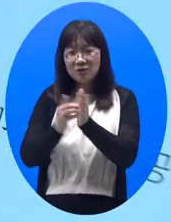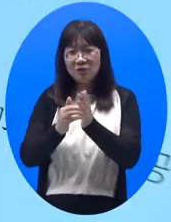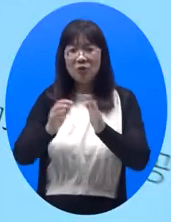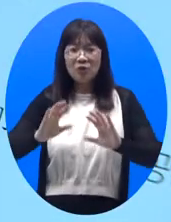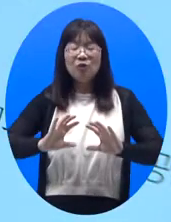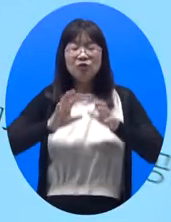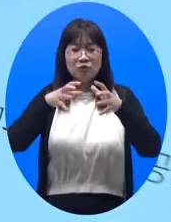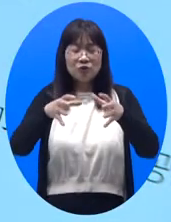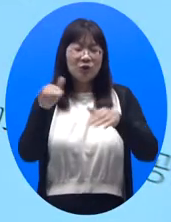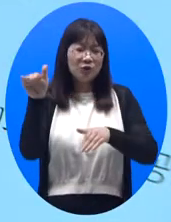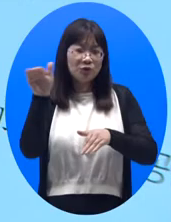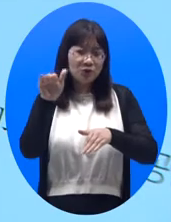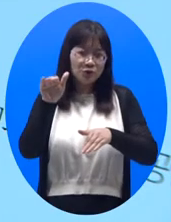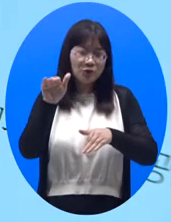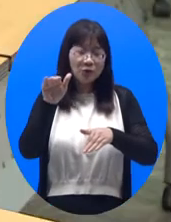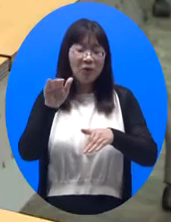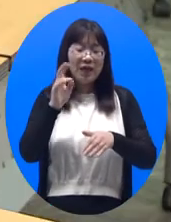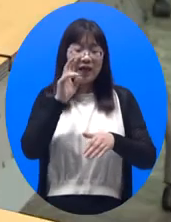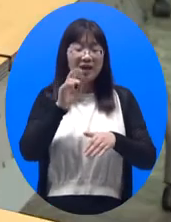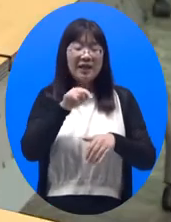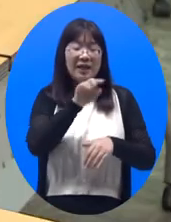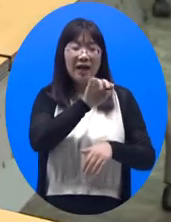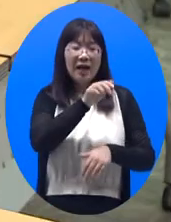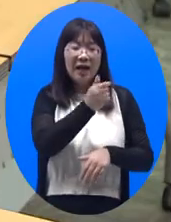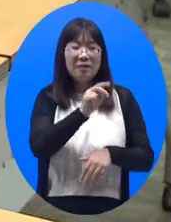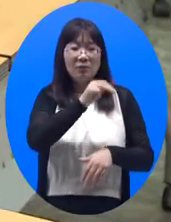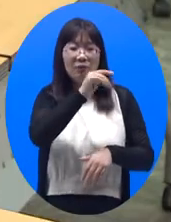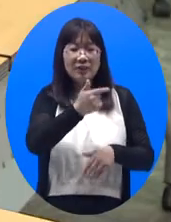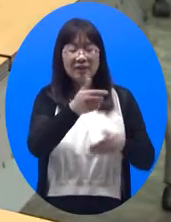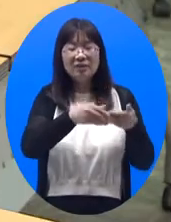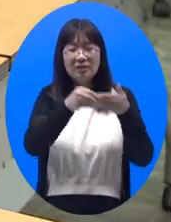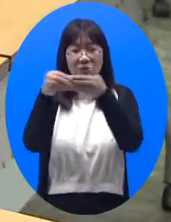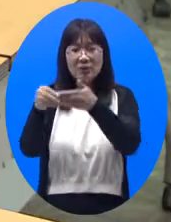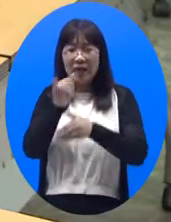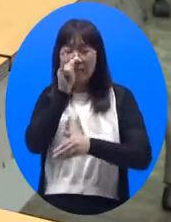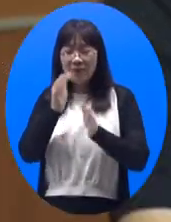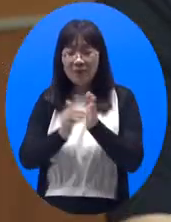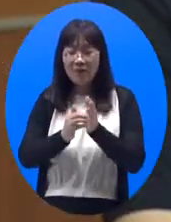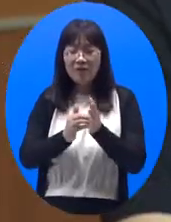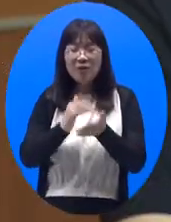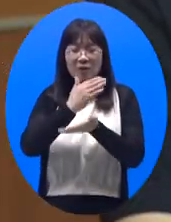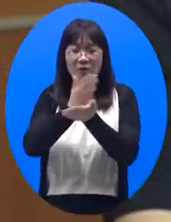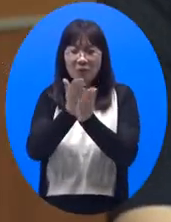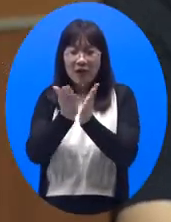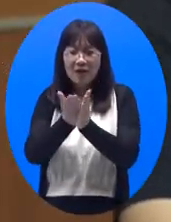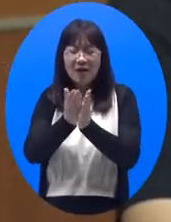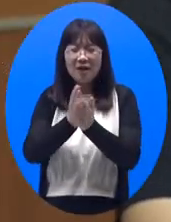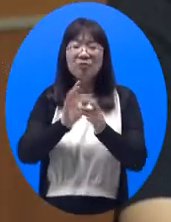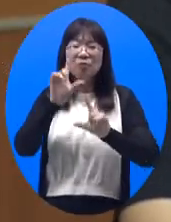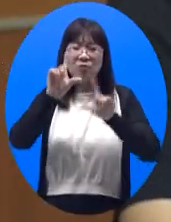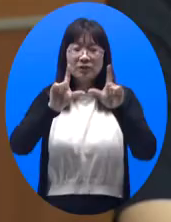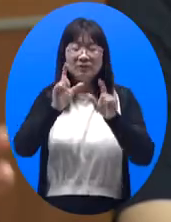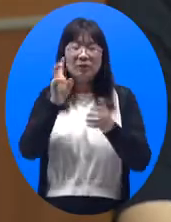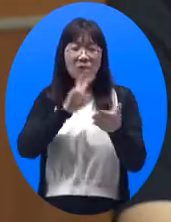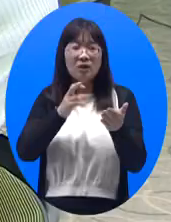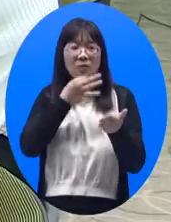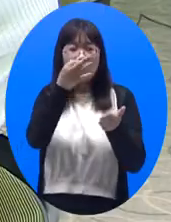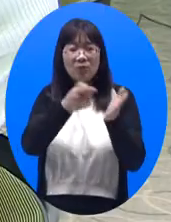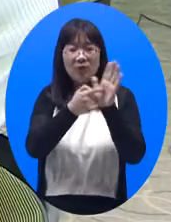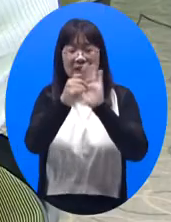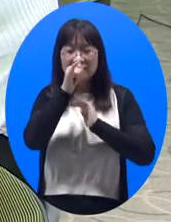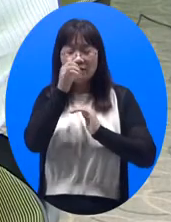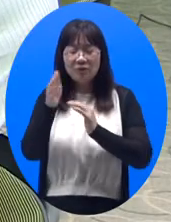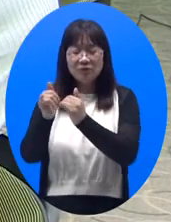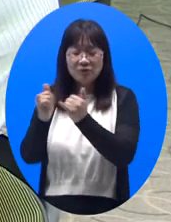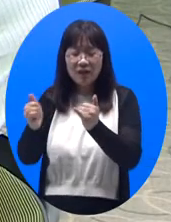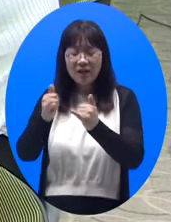수준의 오케스트라로 끌어올렸다는 평가를 받고 있습니다. 또 교향악과 오페라 등 다양한 레파토리를 선보이며 전문가와 관객들에게